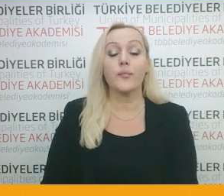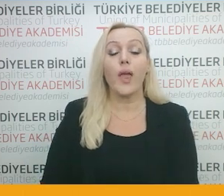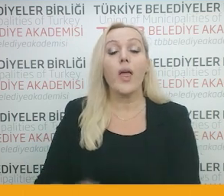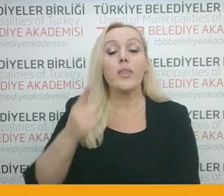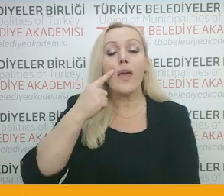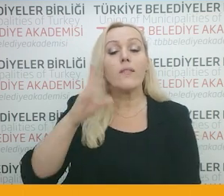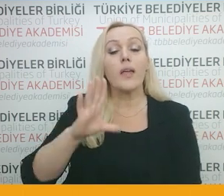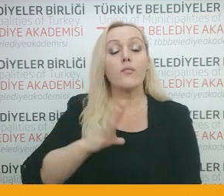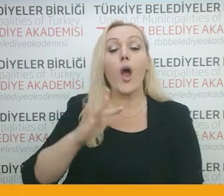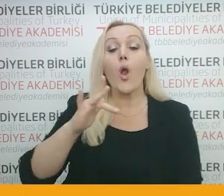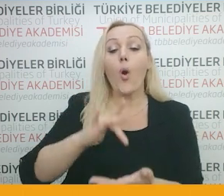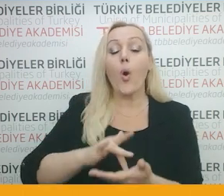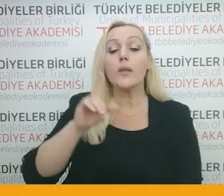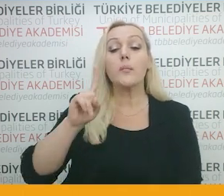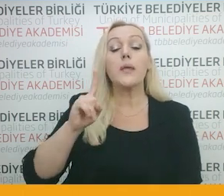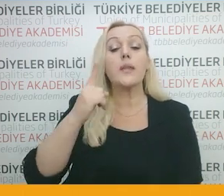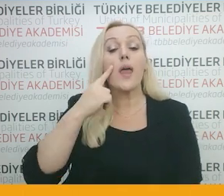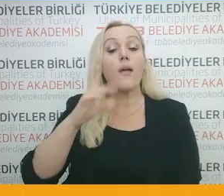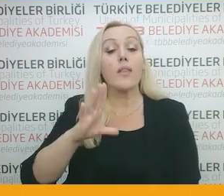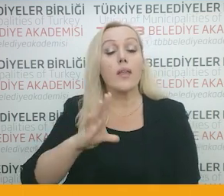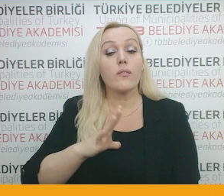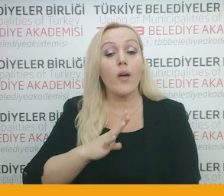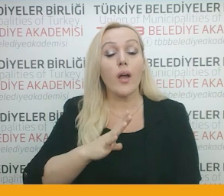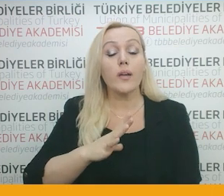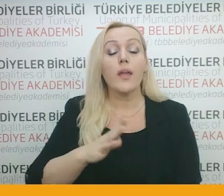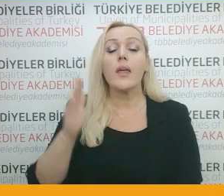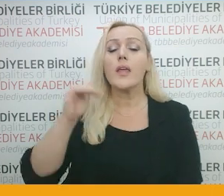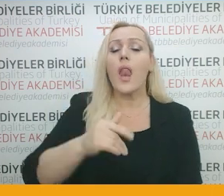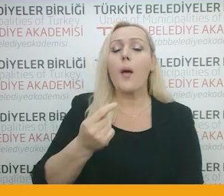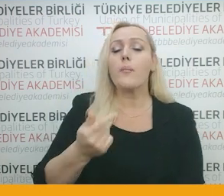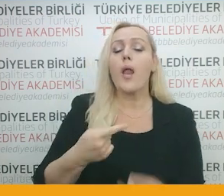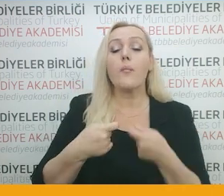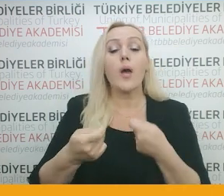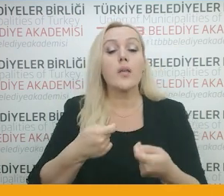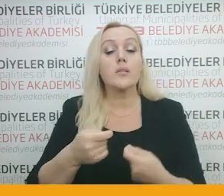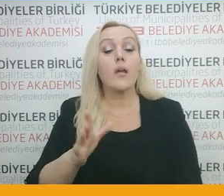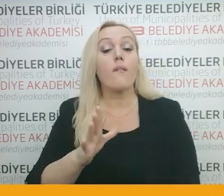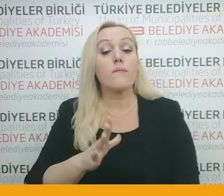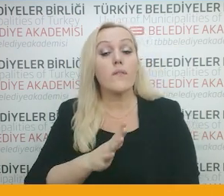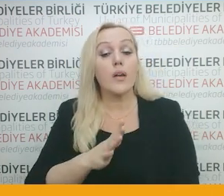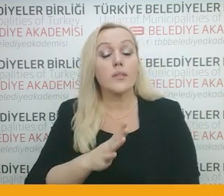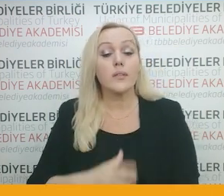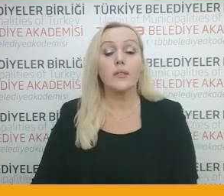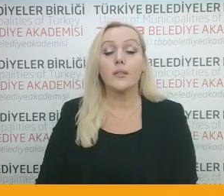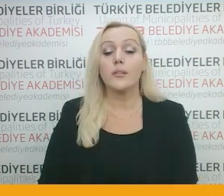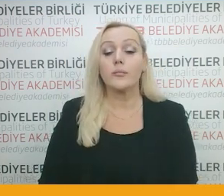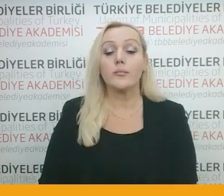Devlet var. Ortada, merkezde bir devlet var. Evet. Gelir gider akışı var. Bir akış söz konusu.